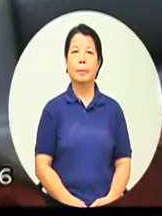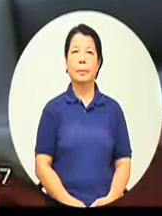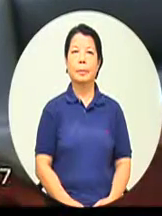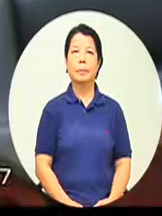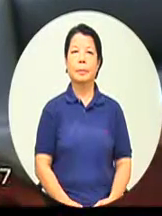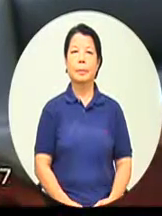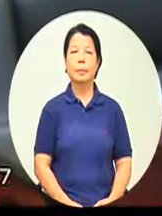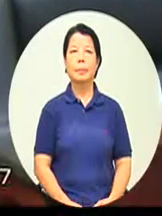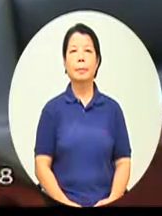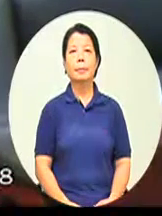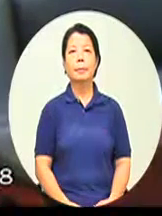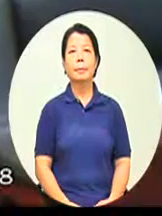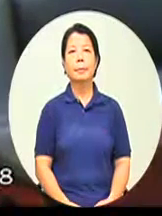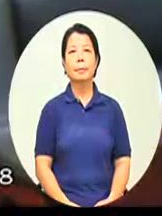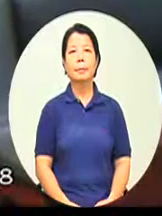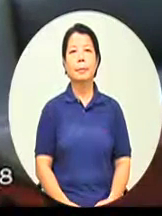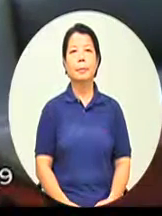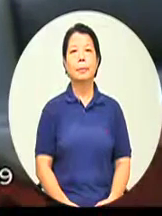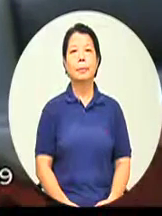是。